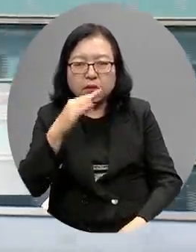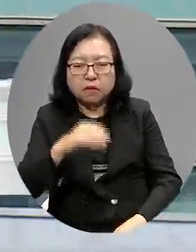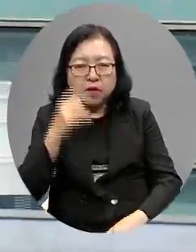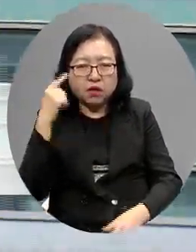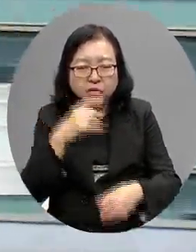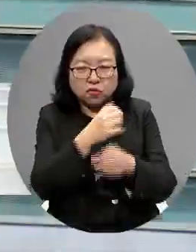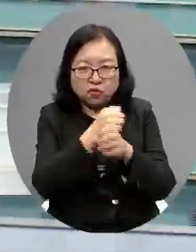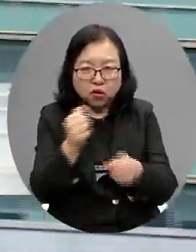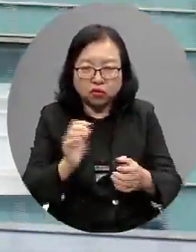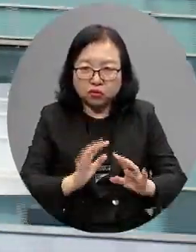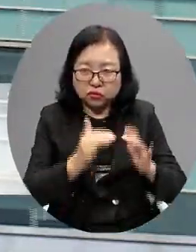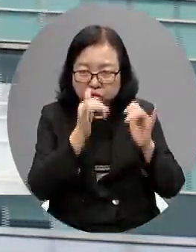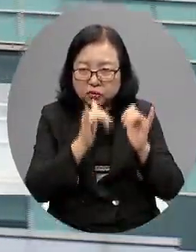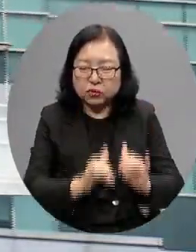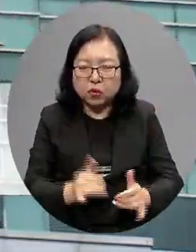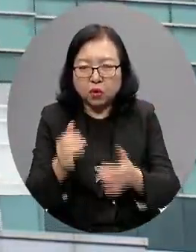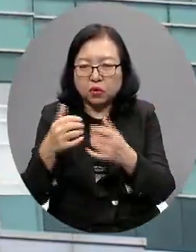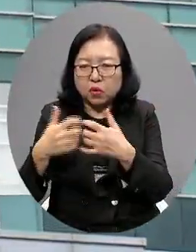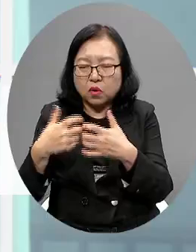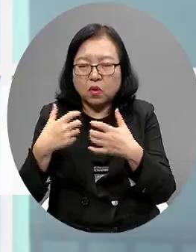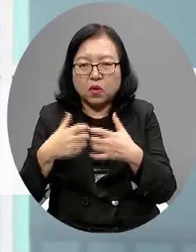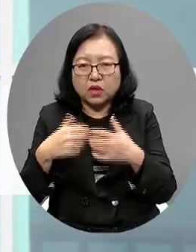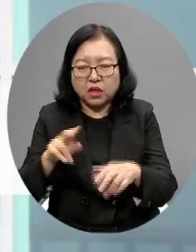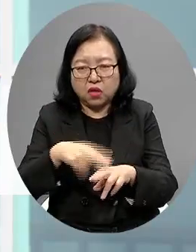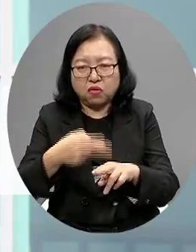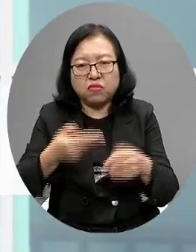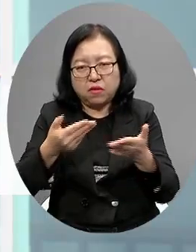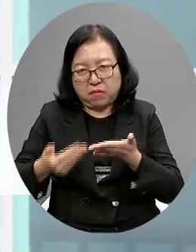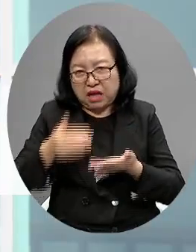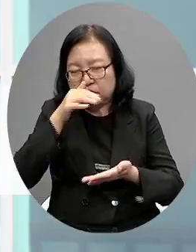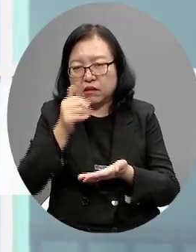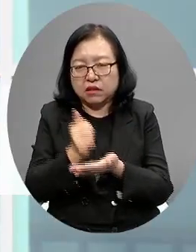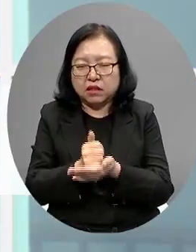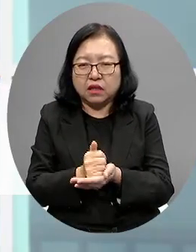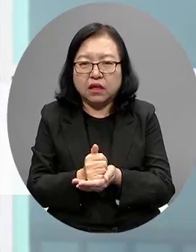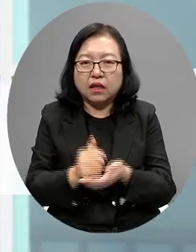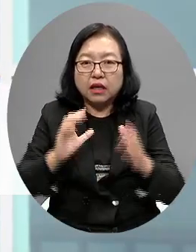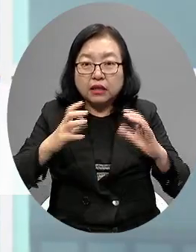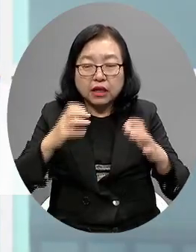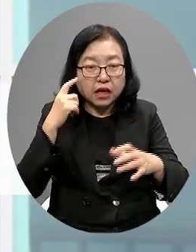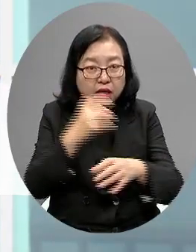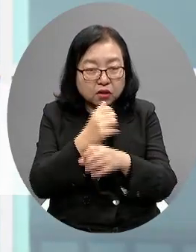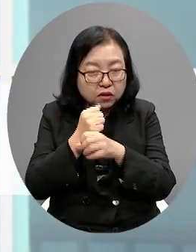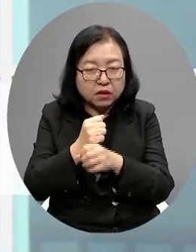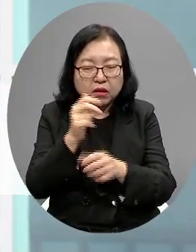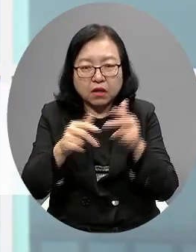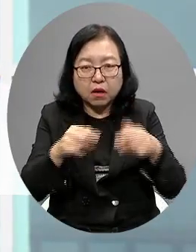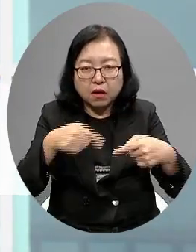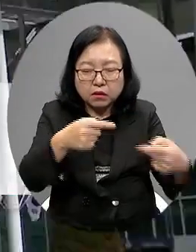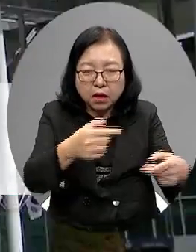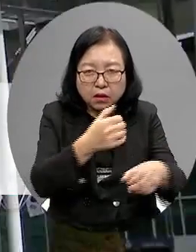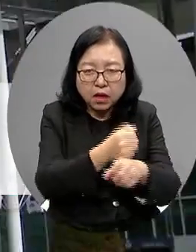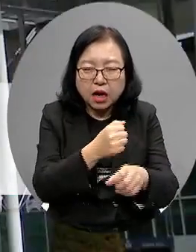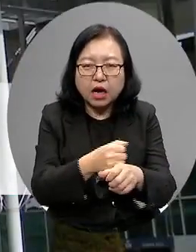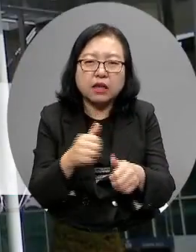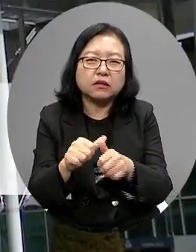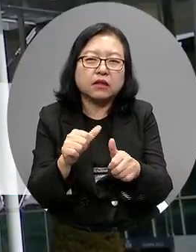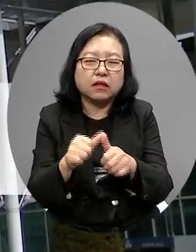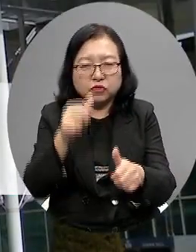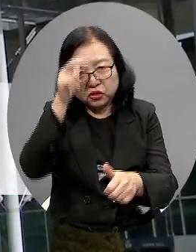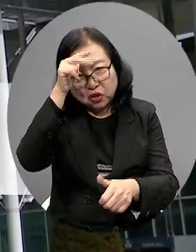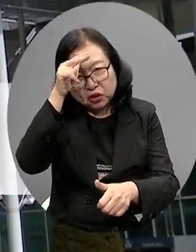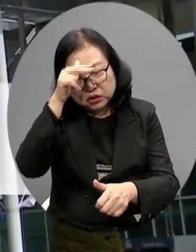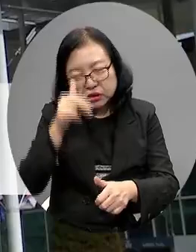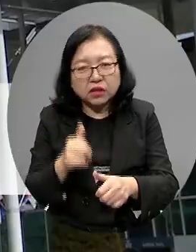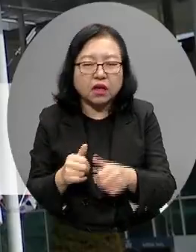드론과 장비를 받은 혐의를 받고 있습니다 국가연구 개발 사업에 참여한 드론 개발 자문단 소속 경찰관